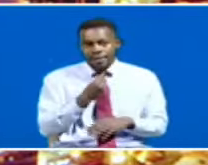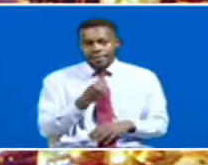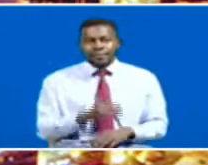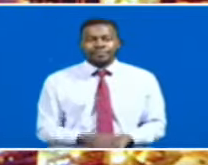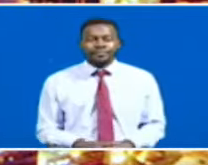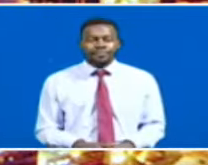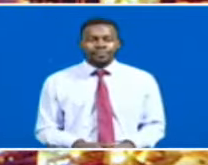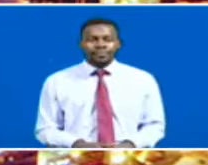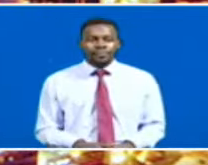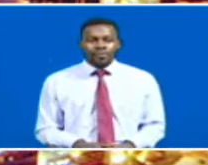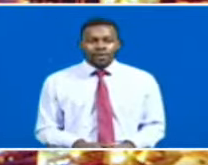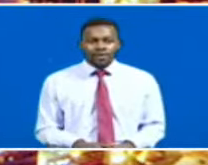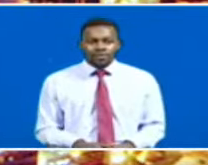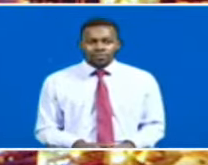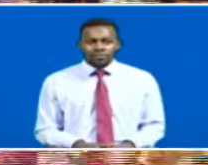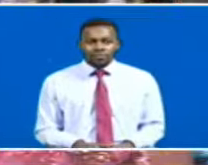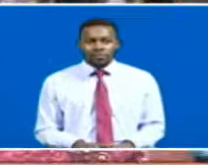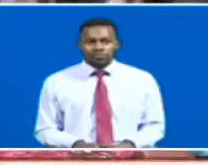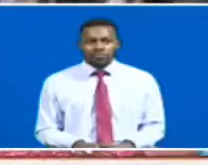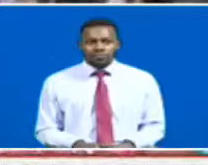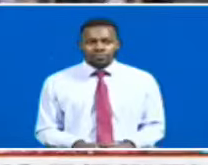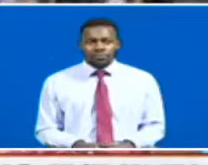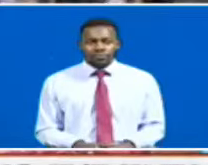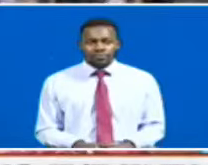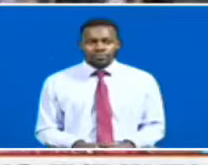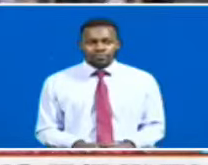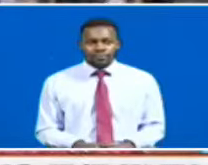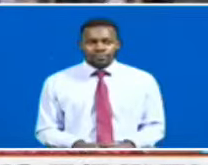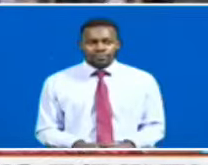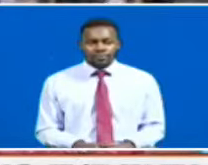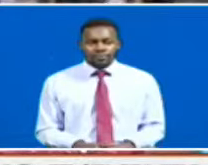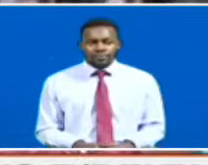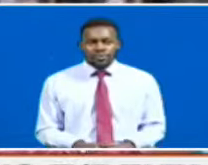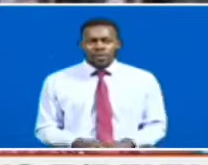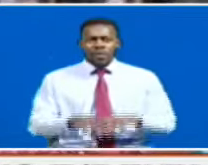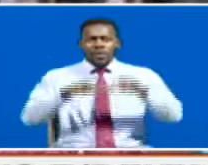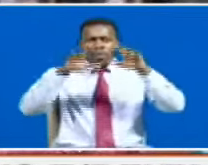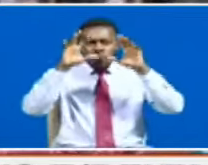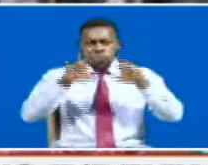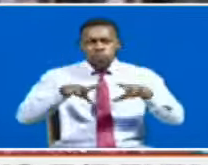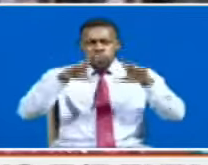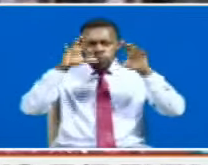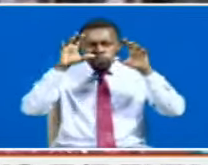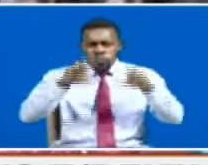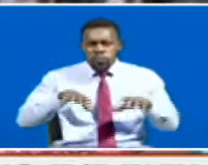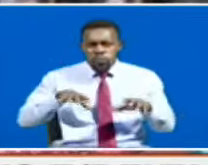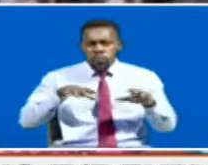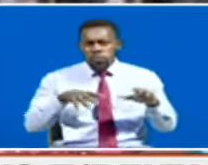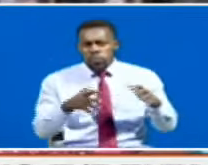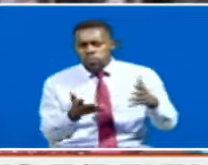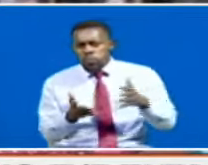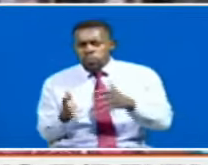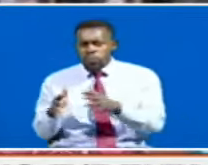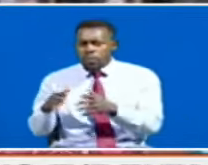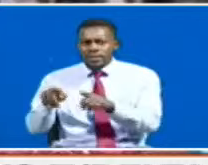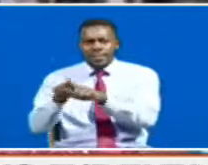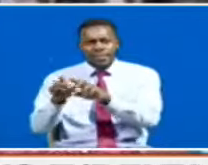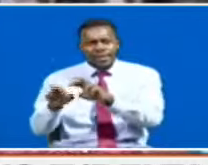na taarifa hiyo. Maji shikishikana pamoja, ilikuja kama mto. Sasa maji kukuja kama